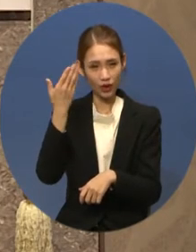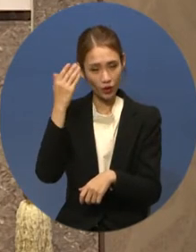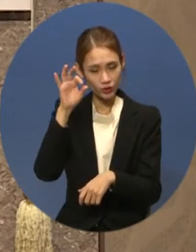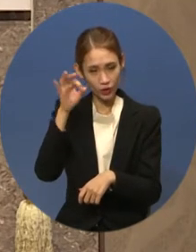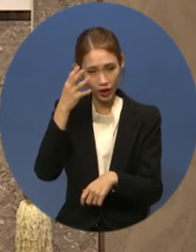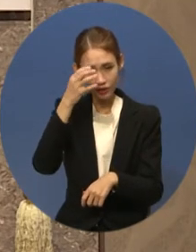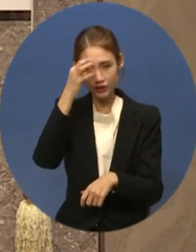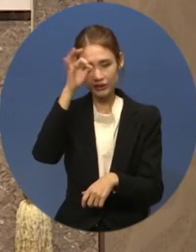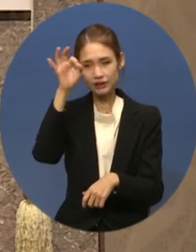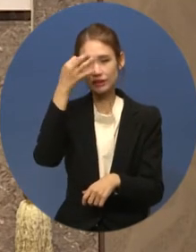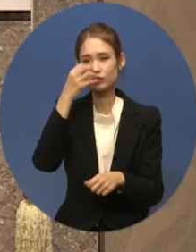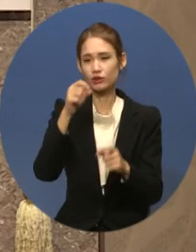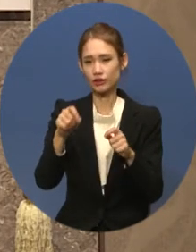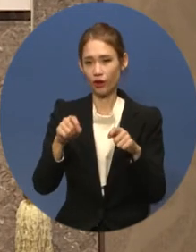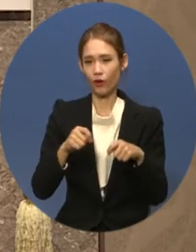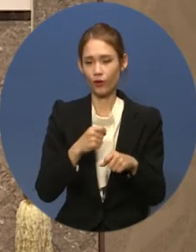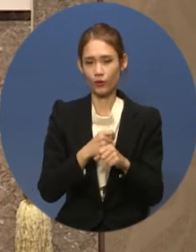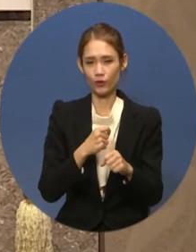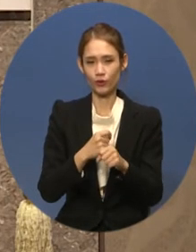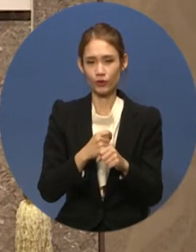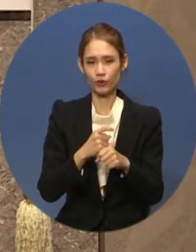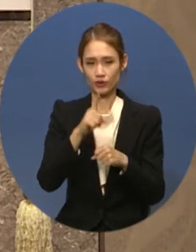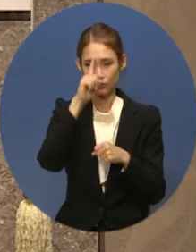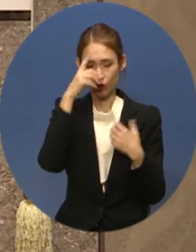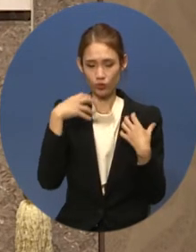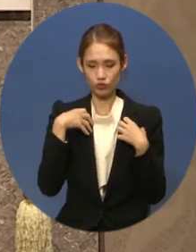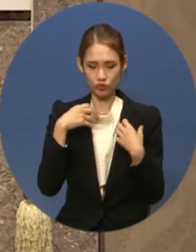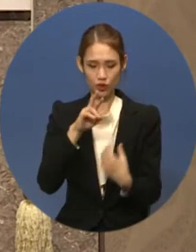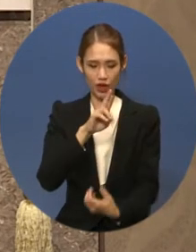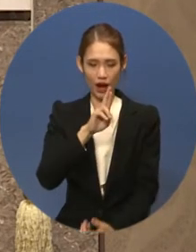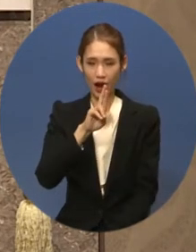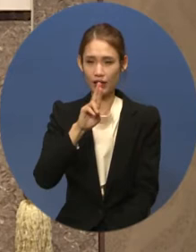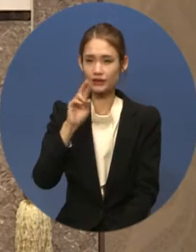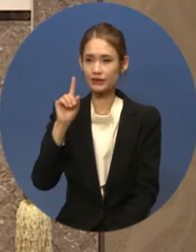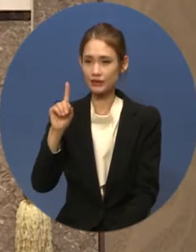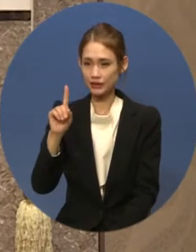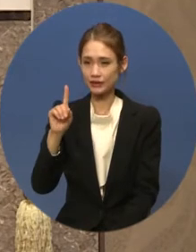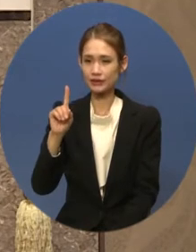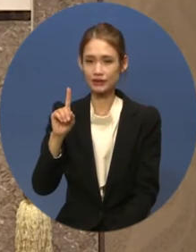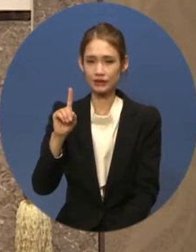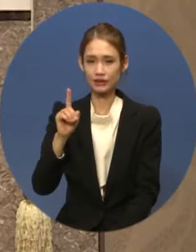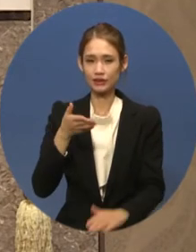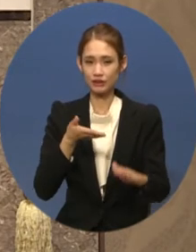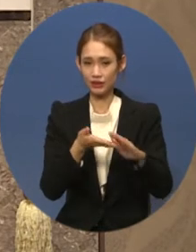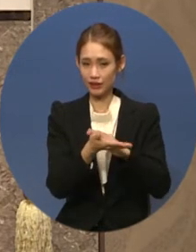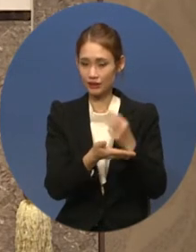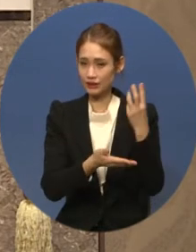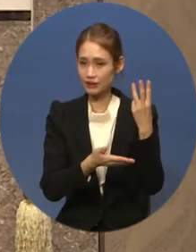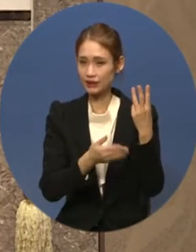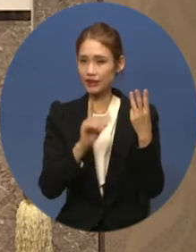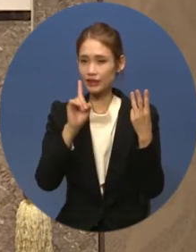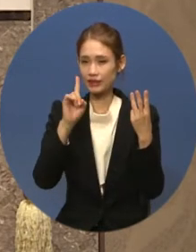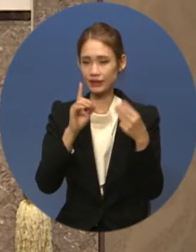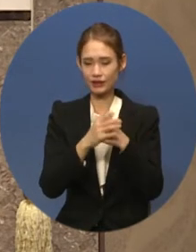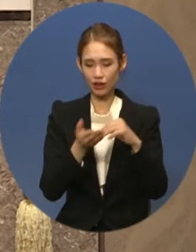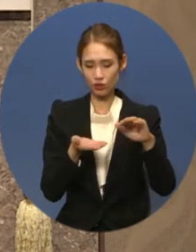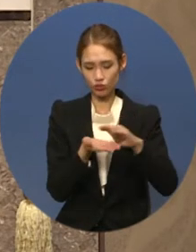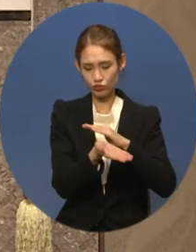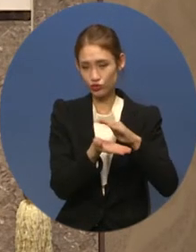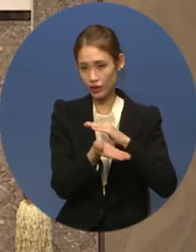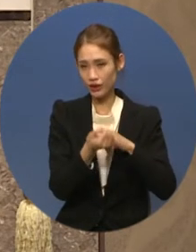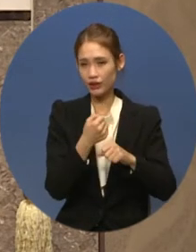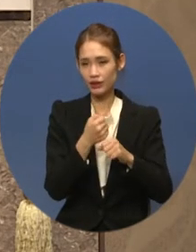기술들을 적용하고 있습니다 정부 r&d 사업 등에도 적극 참여해서 그래서 3d 프린터로 아주 맞춤형으로 제작을 해서